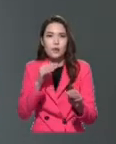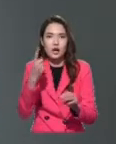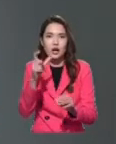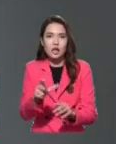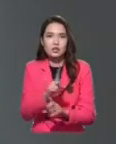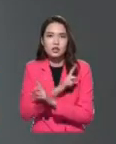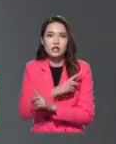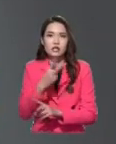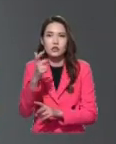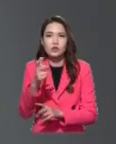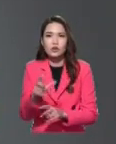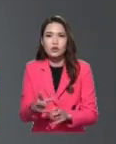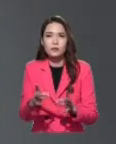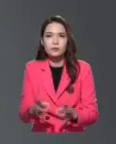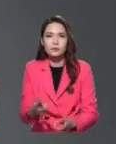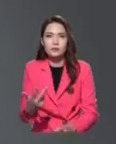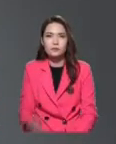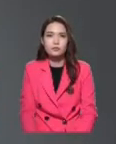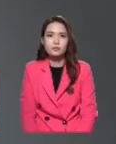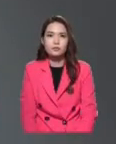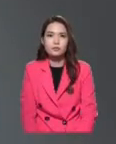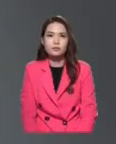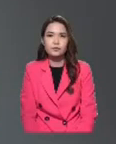женщина погибла, трое пострадали.